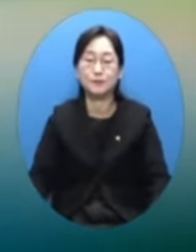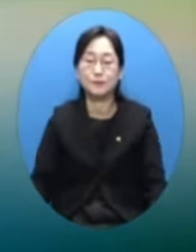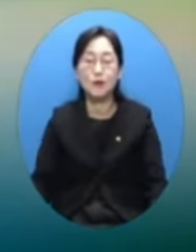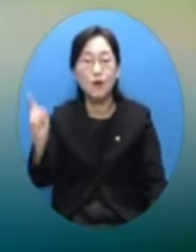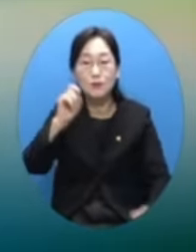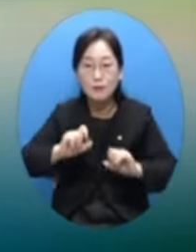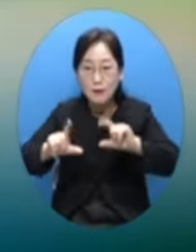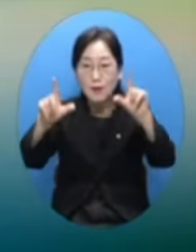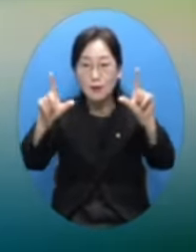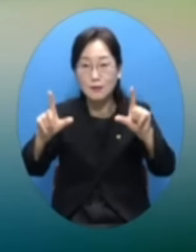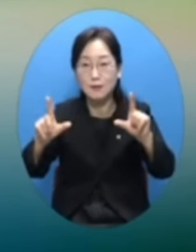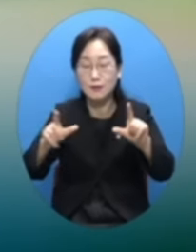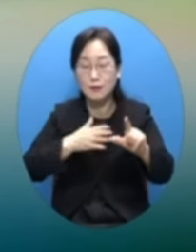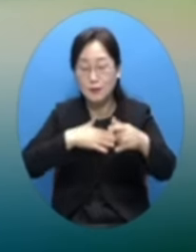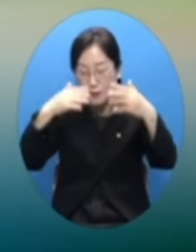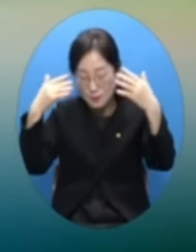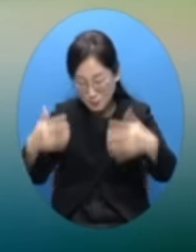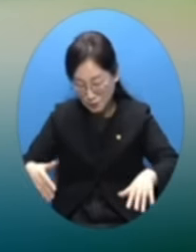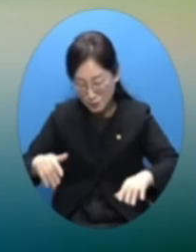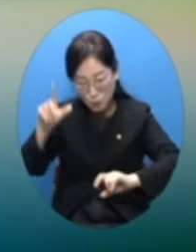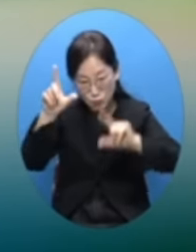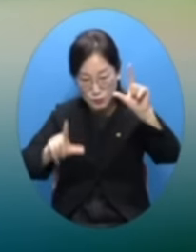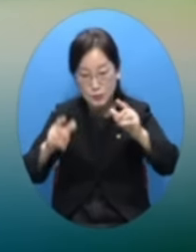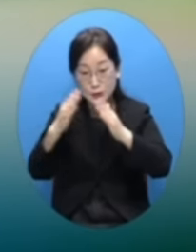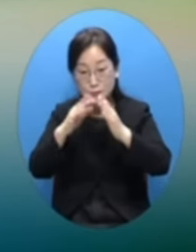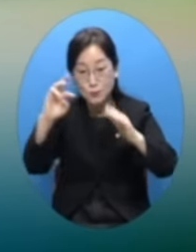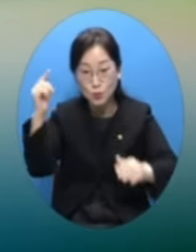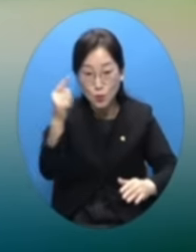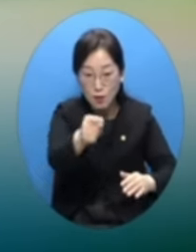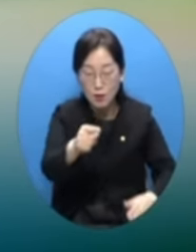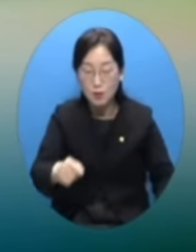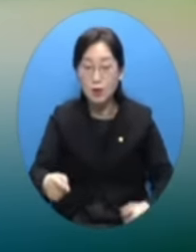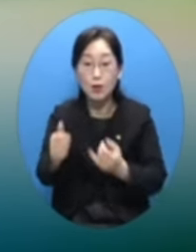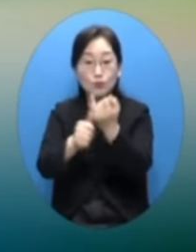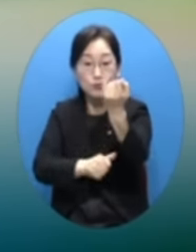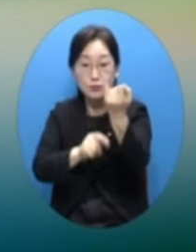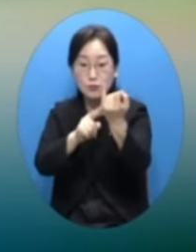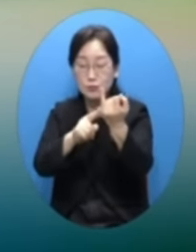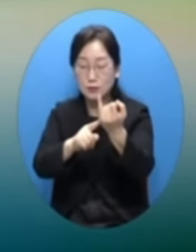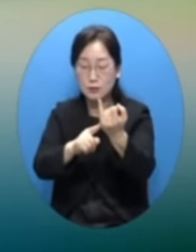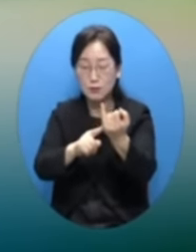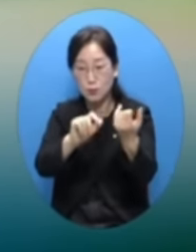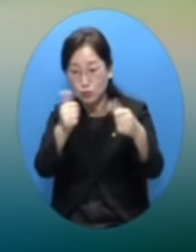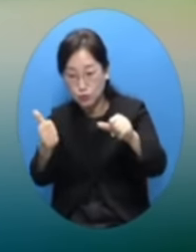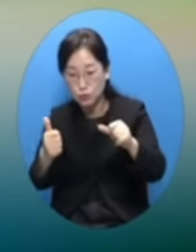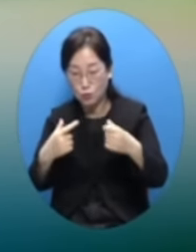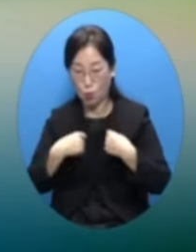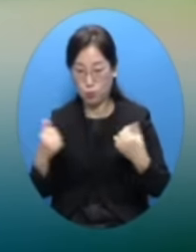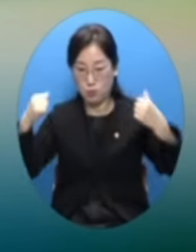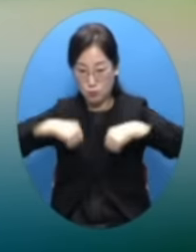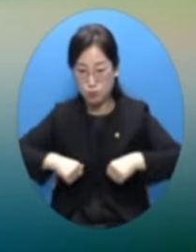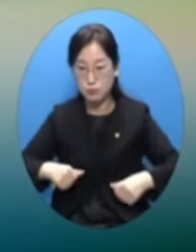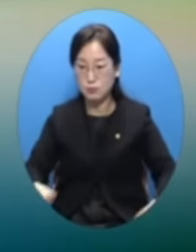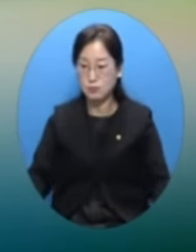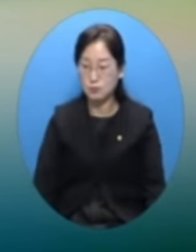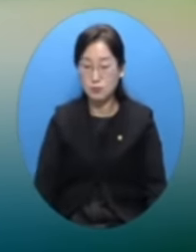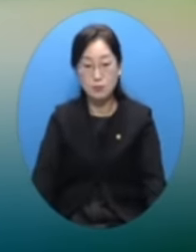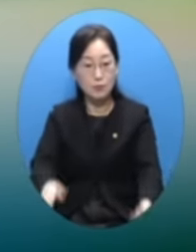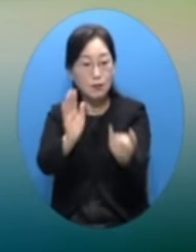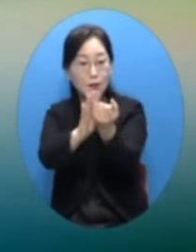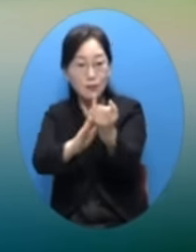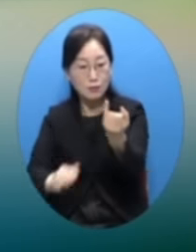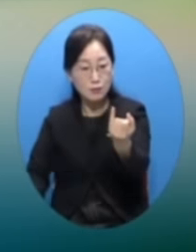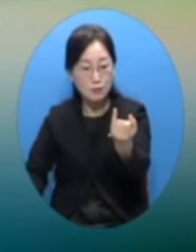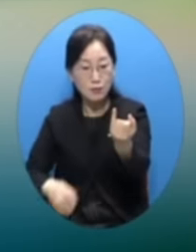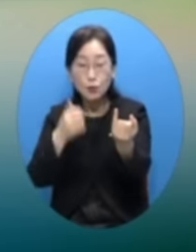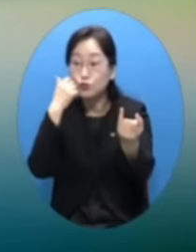날 초췌한 모습으로 집에 들어갔는데 부인이 상복을 입고 있어요. 그래서 물었습니다.